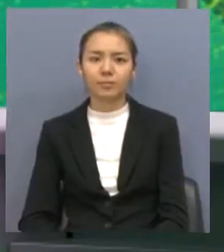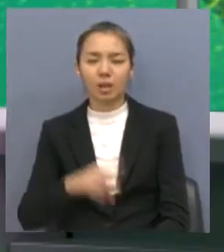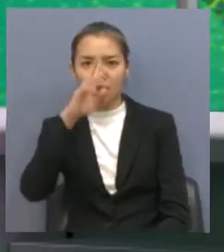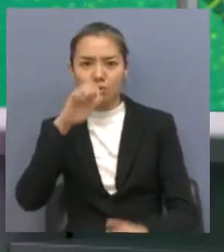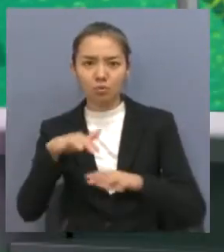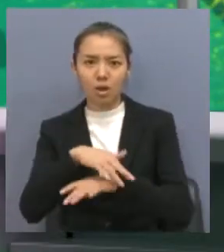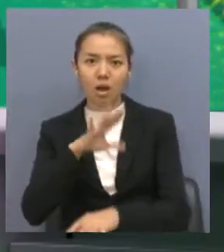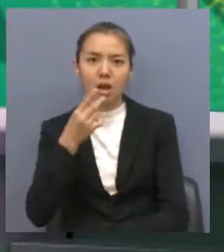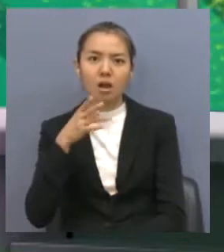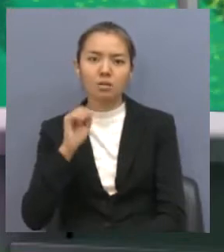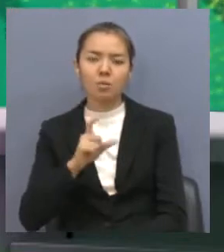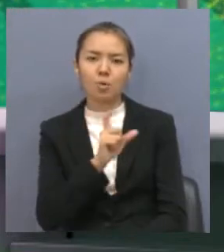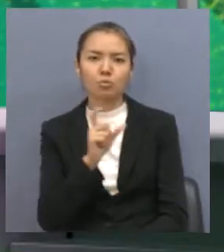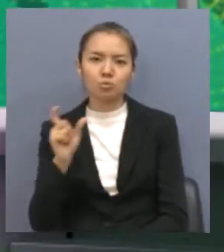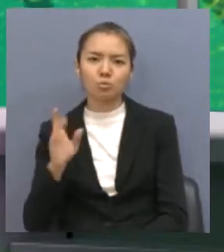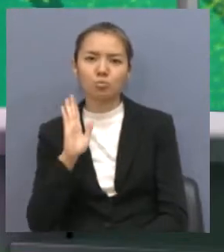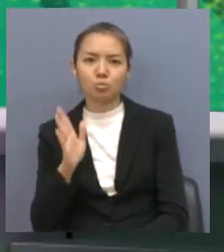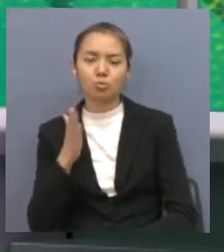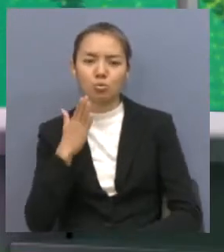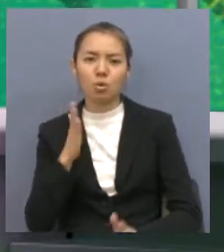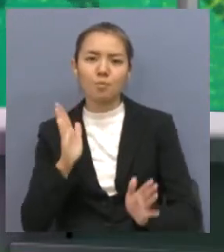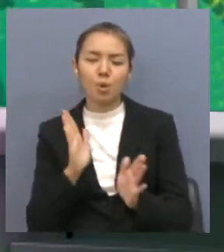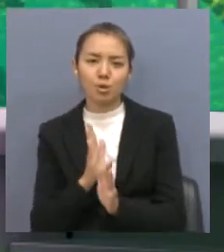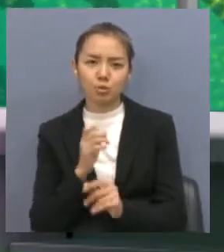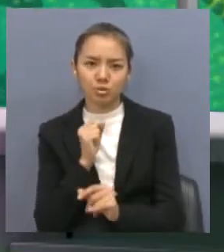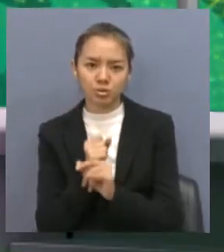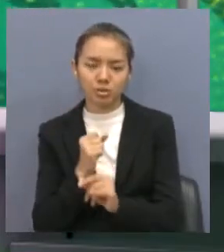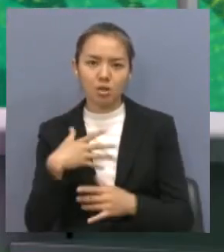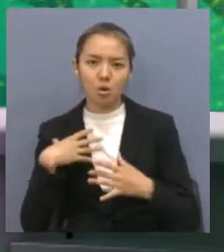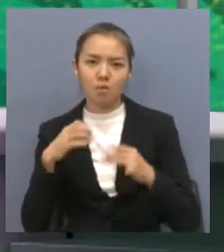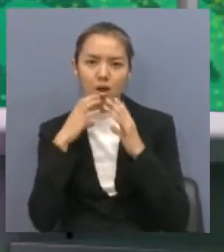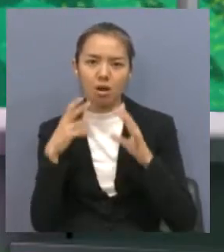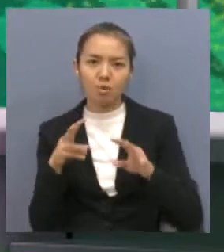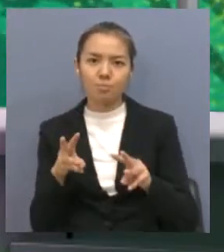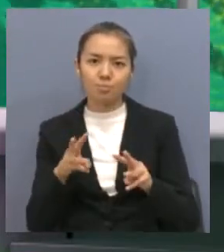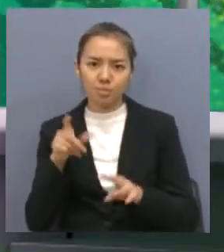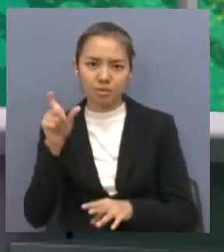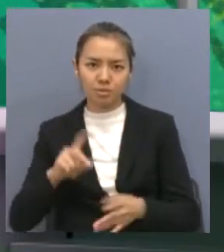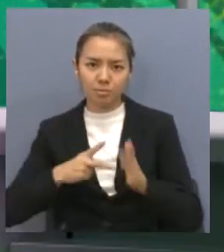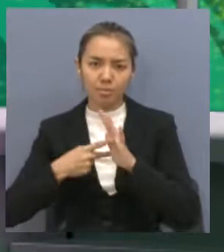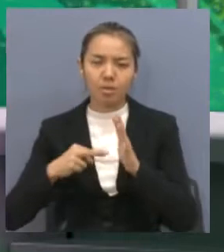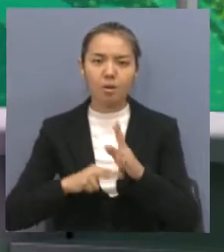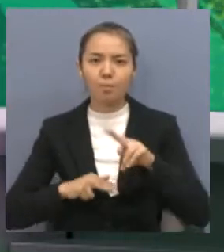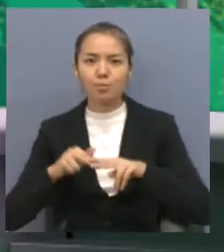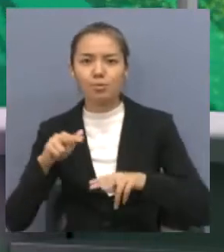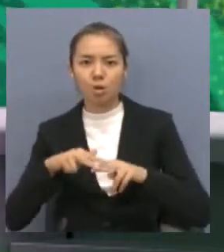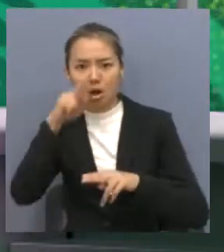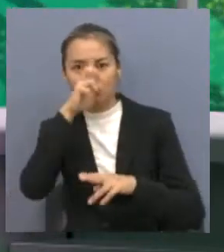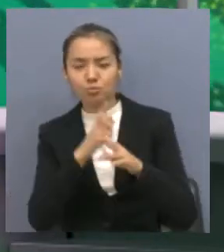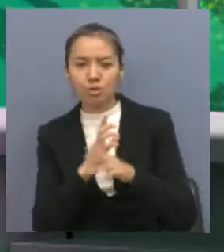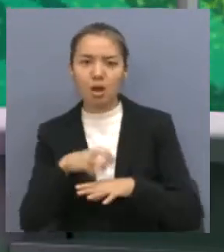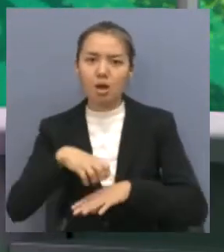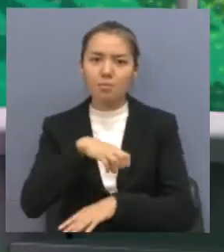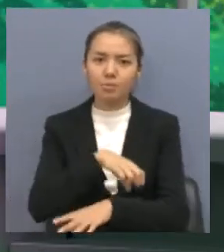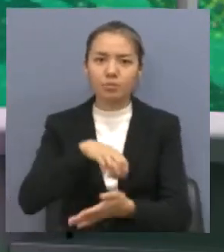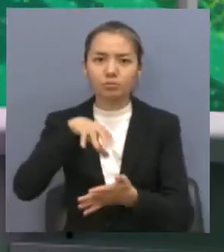Елімізде карантин кезең-кезеңмен алынады. Осыған байланысты үкімет басшысы денсаулық сақтау министрлігіне жоспар құрып, мемлекеттік комиссияның